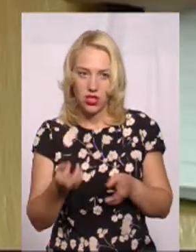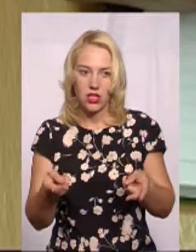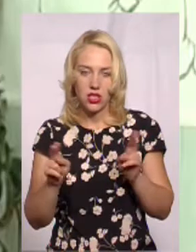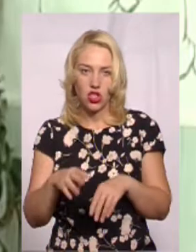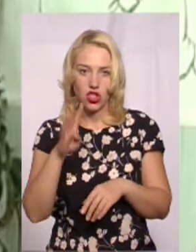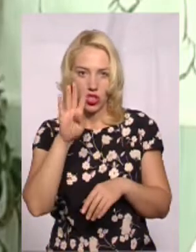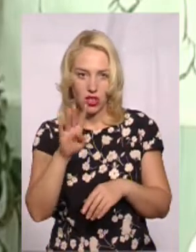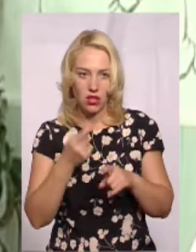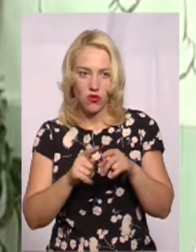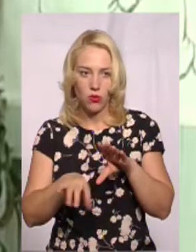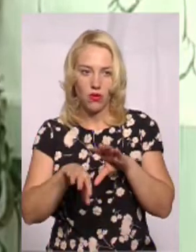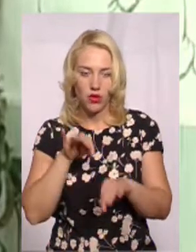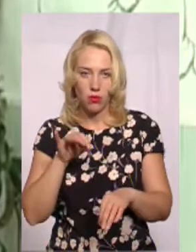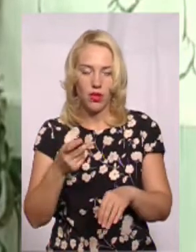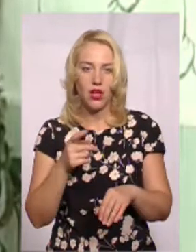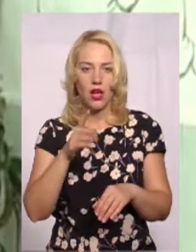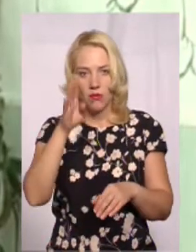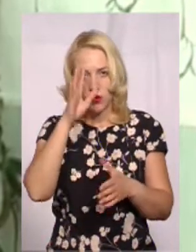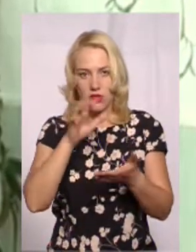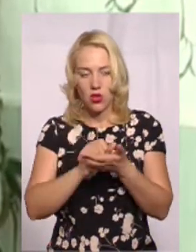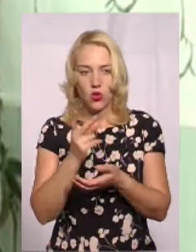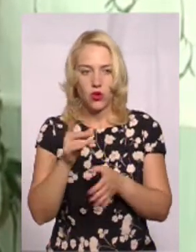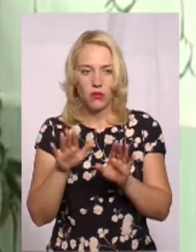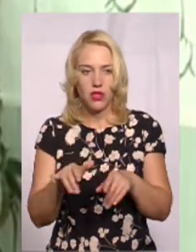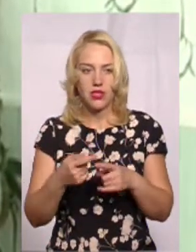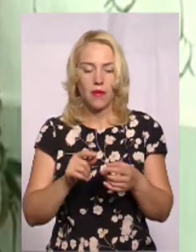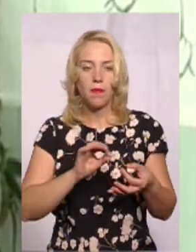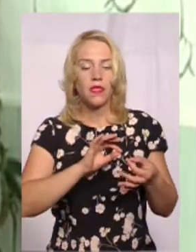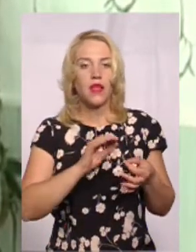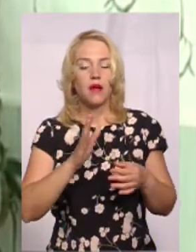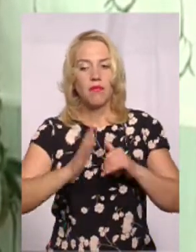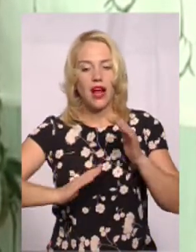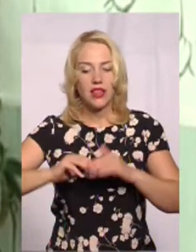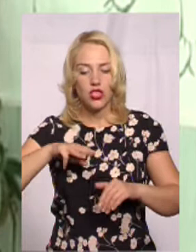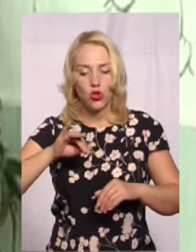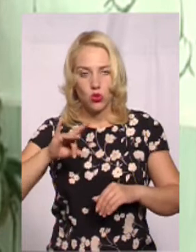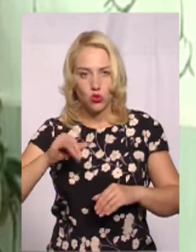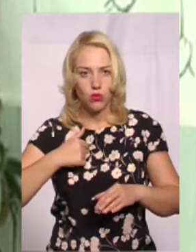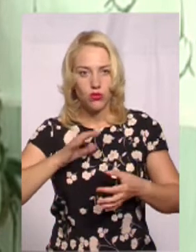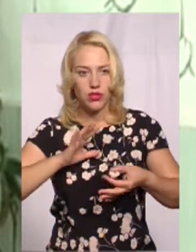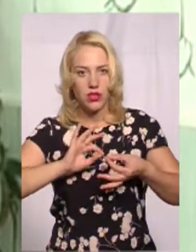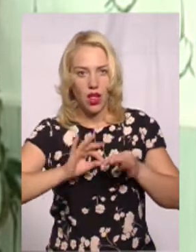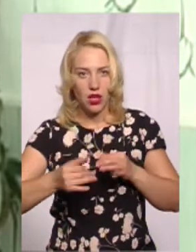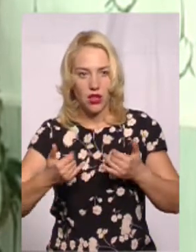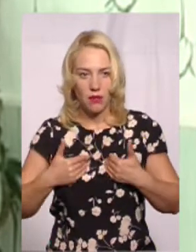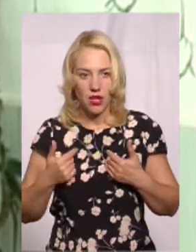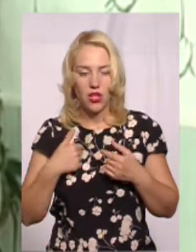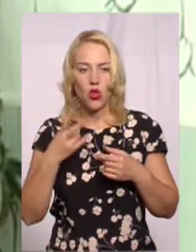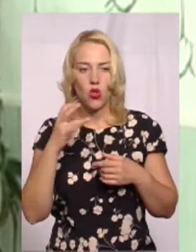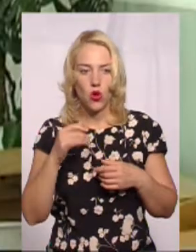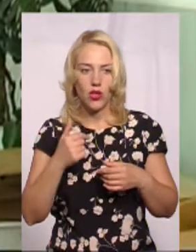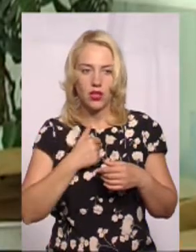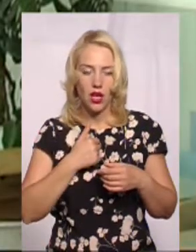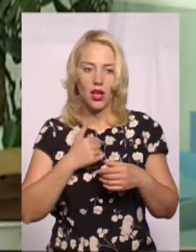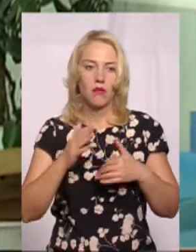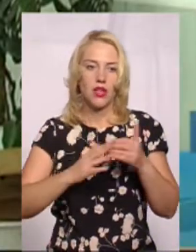місце. Для мене найбільшу складність склали, звичайно, практичний тур, але так склалося, що я його написав краще, ніж